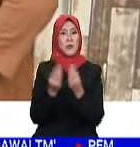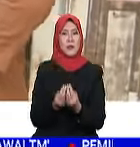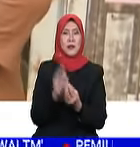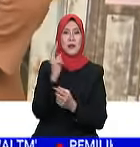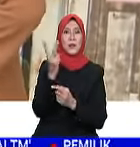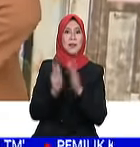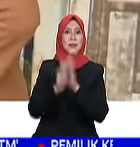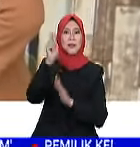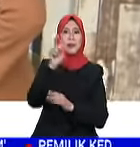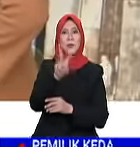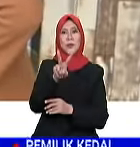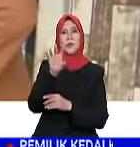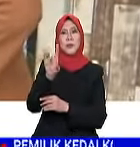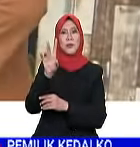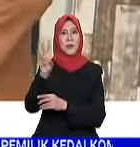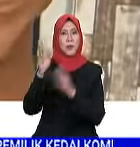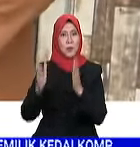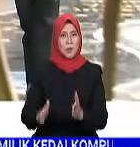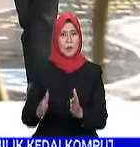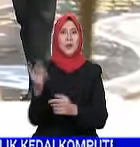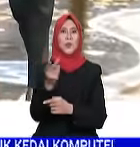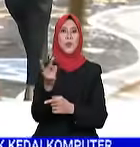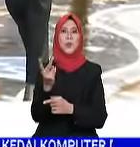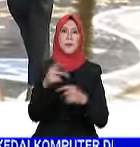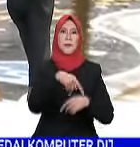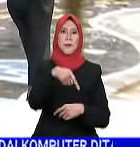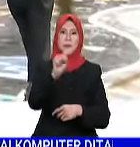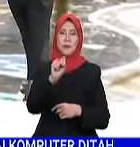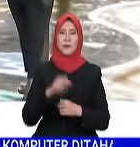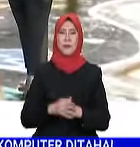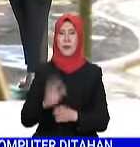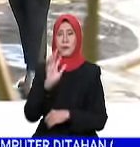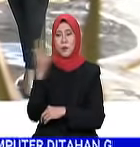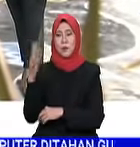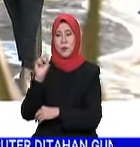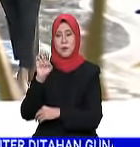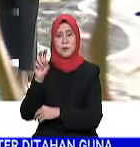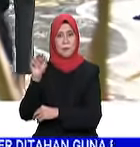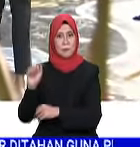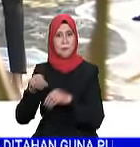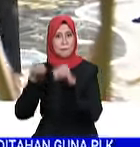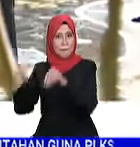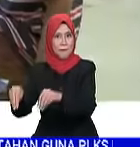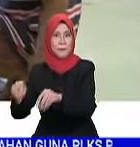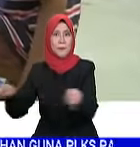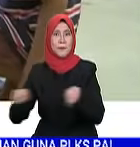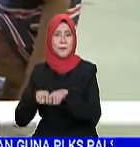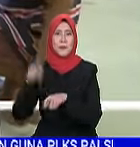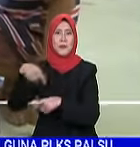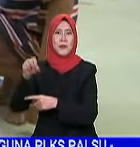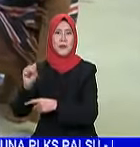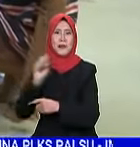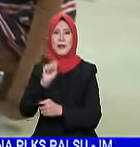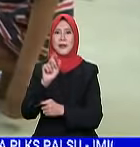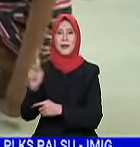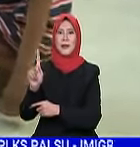tertinggi iaitu 287 orang di 2 PBS. Manakala di Pokok Sena, 4 penduduk ditempatkan di sebuah PBS. PBS